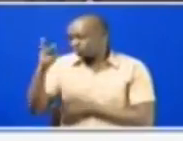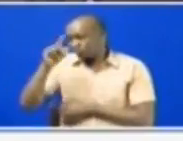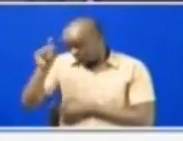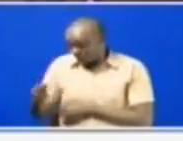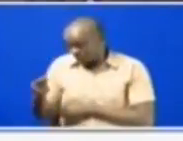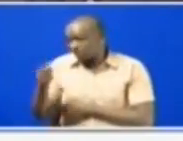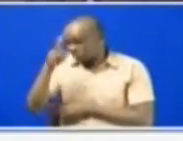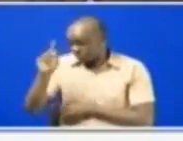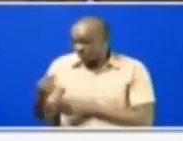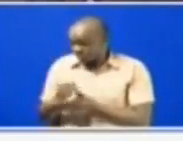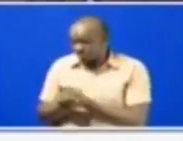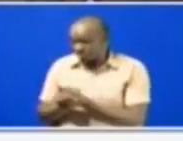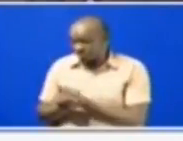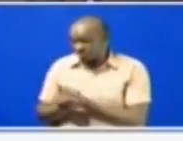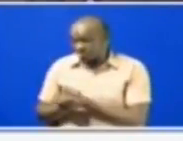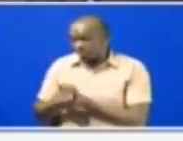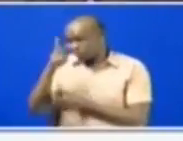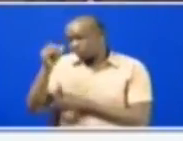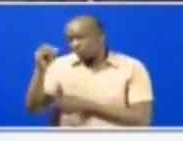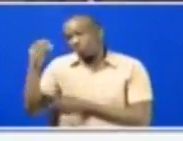2000 kwanza 2000